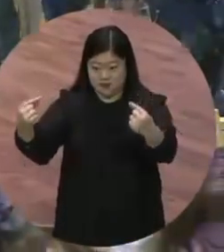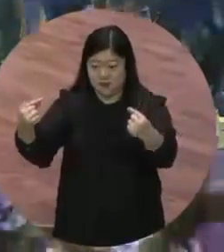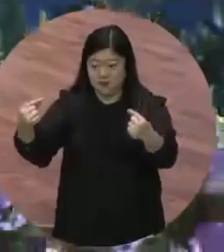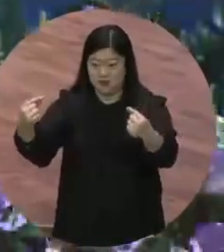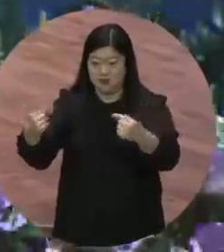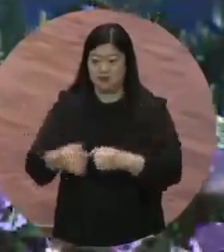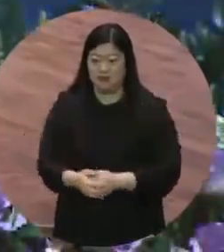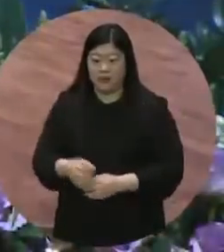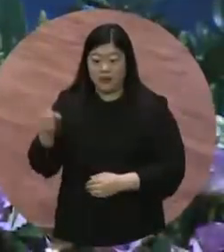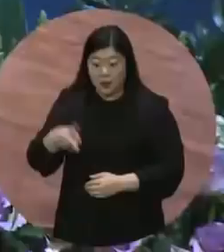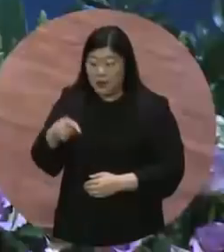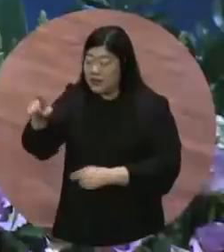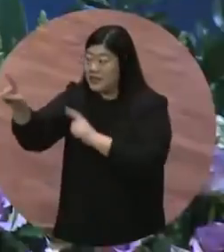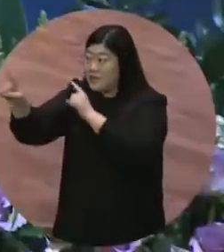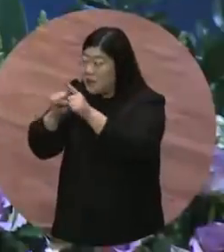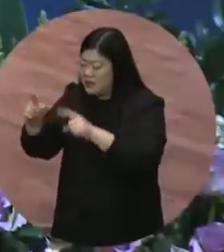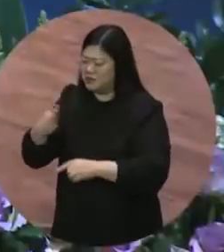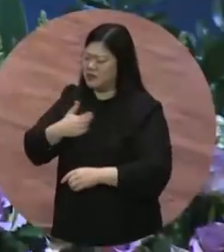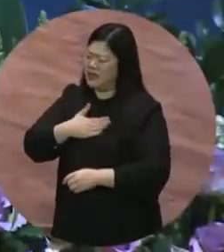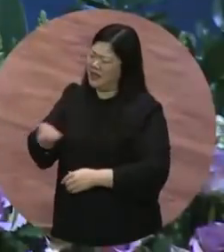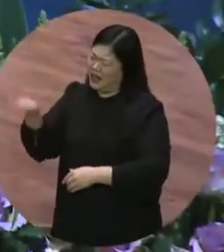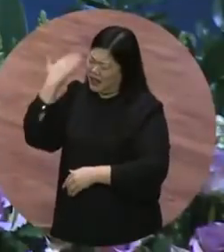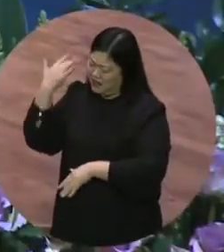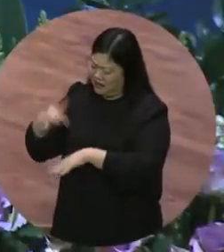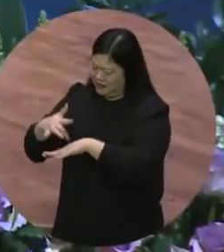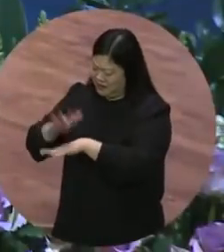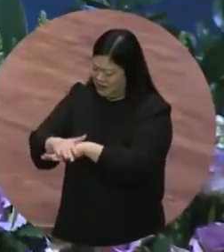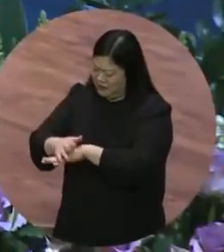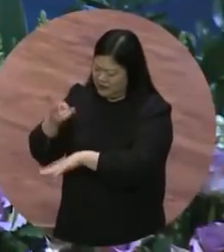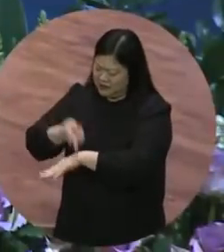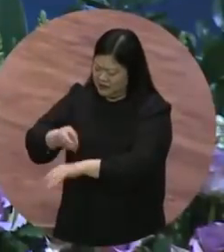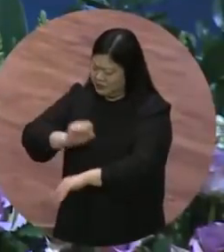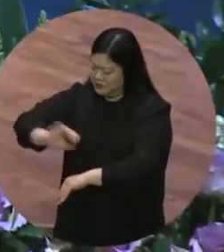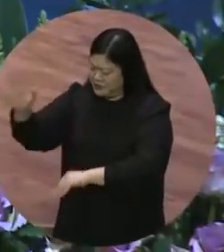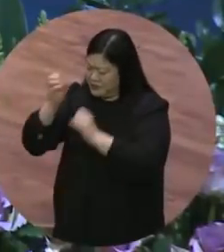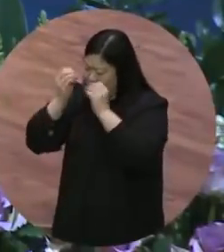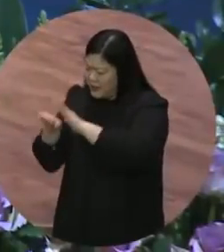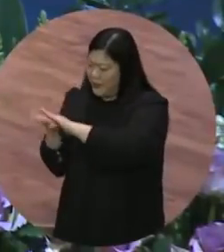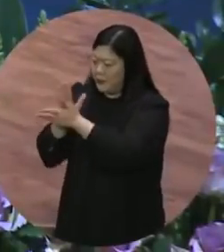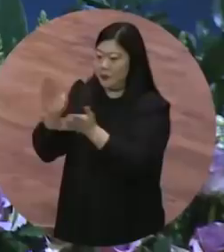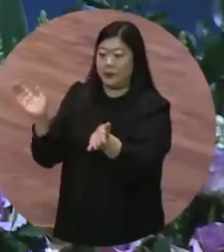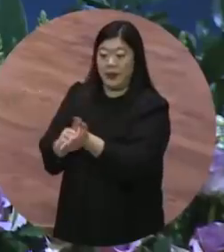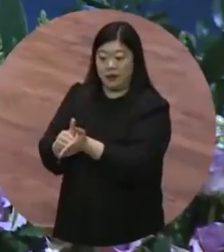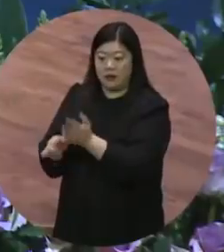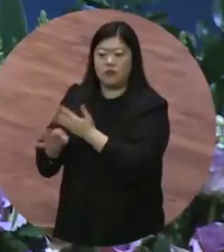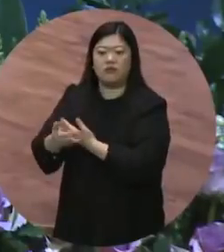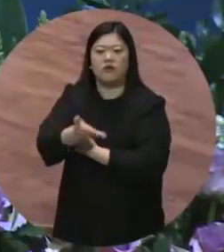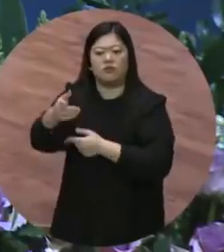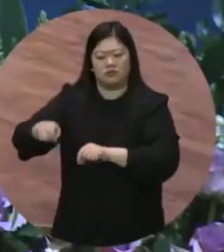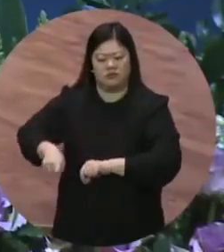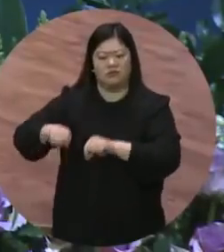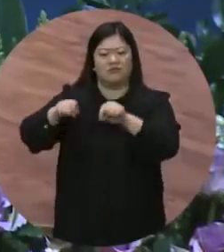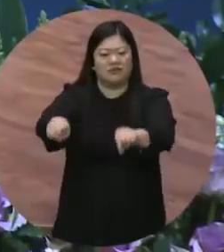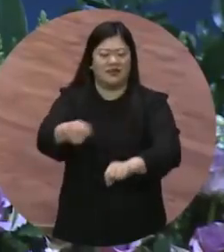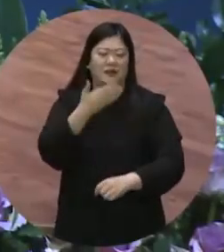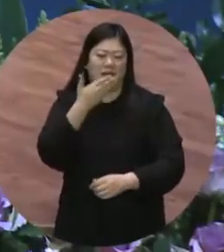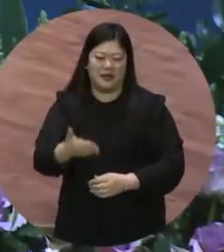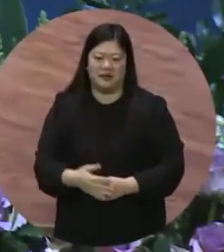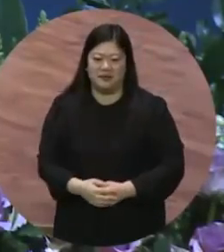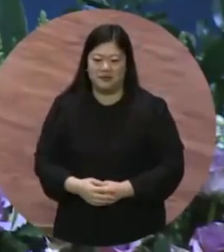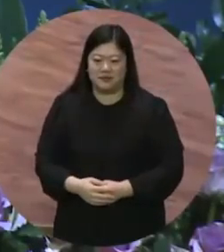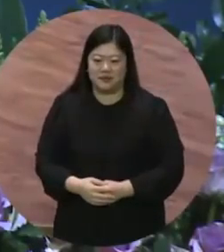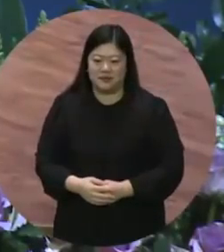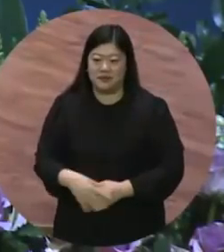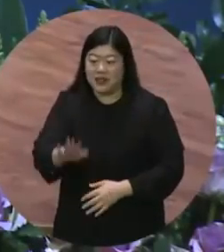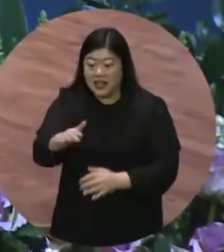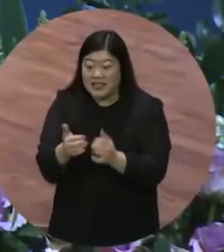변화시켰다고 하면 여러분도 변하실 줄 믿습니다. 이 말씀이 들려지면 사람은 변화돼요. 위로로 변화되는